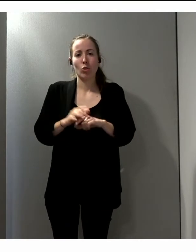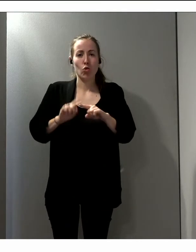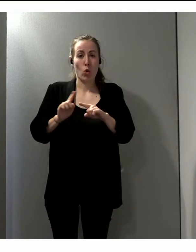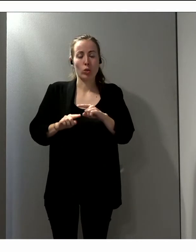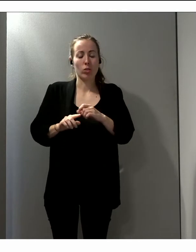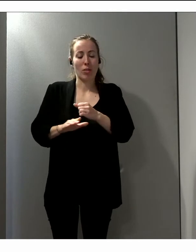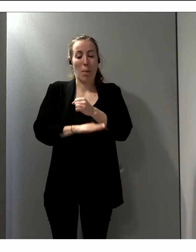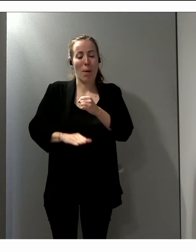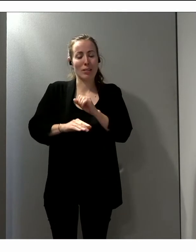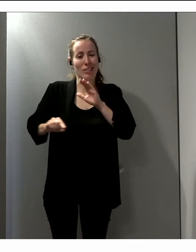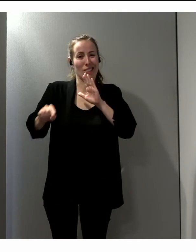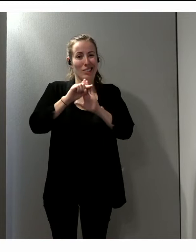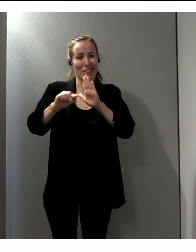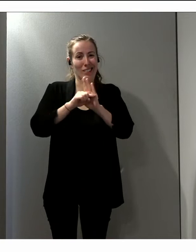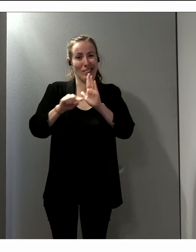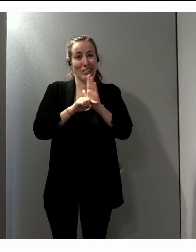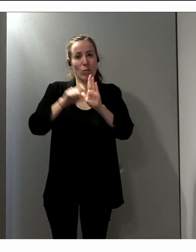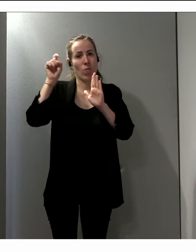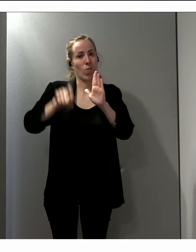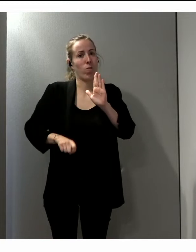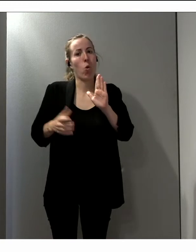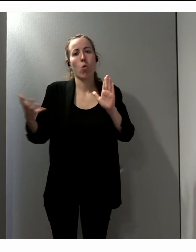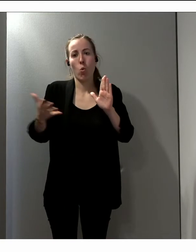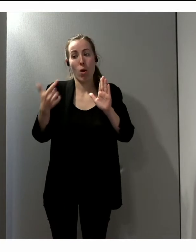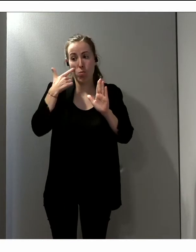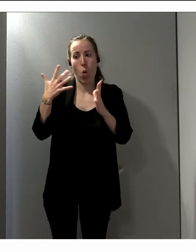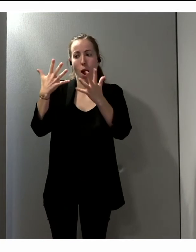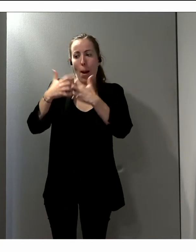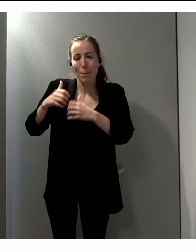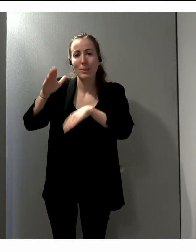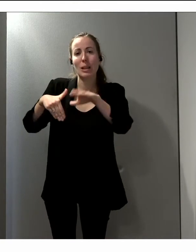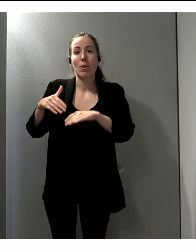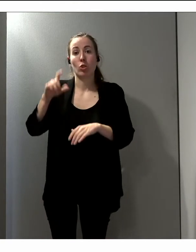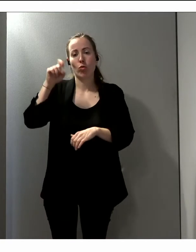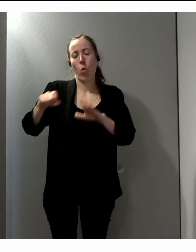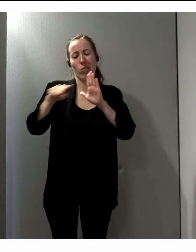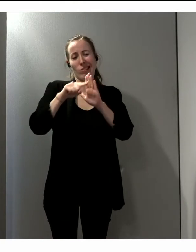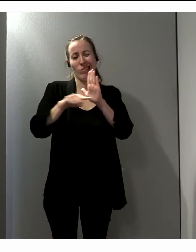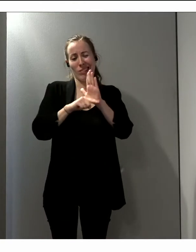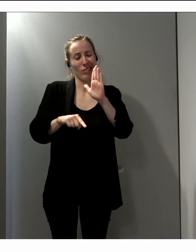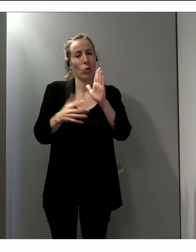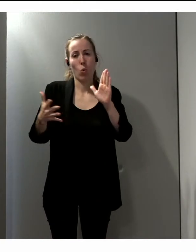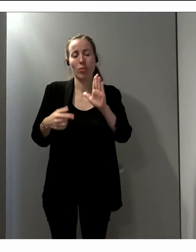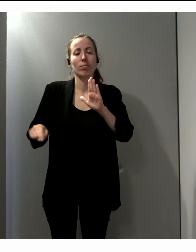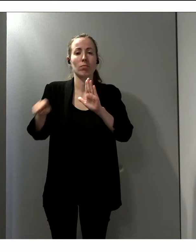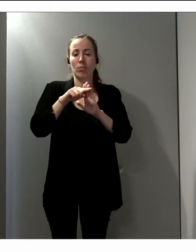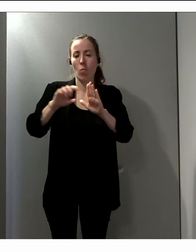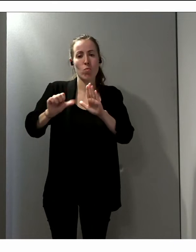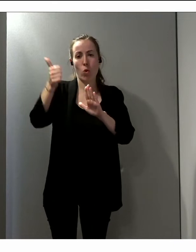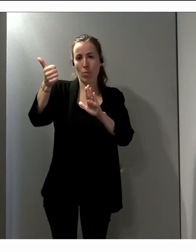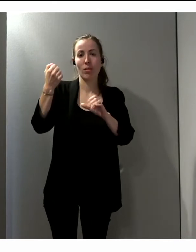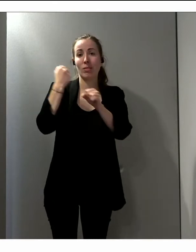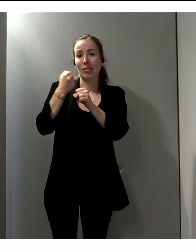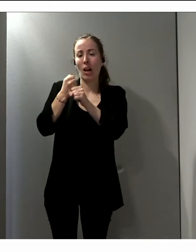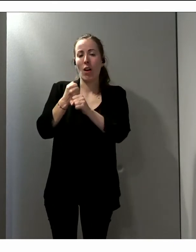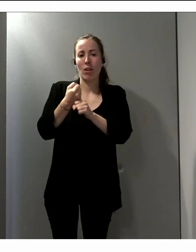prérequis. Je pense qu'il y a vraiment, pour que ça fonctionne, nécessité qu'il y ait un travail de